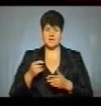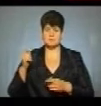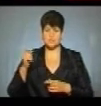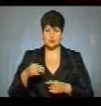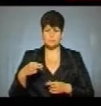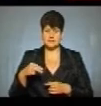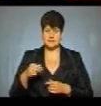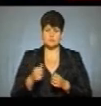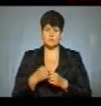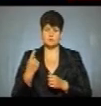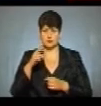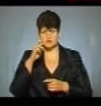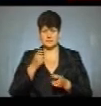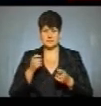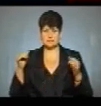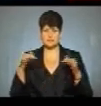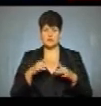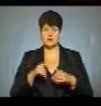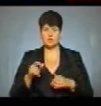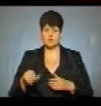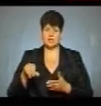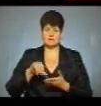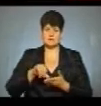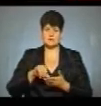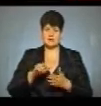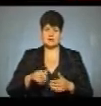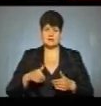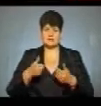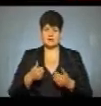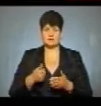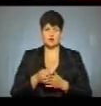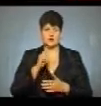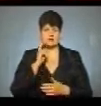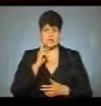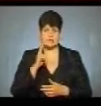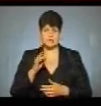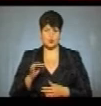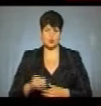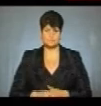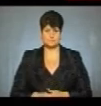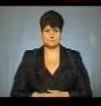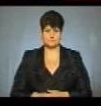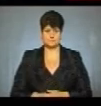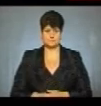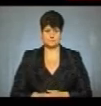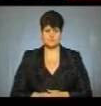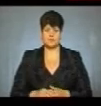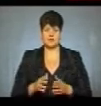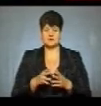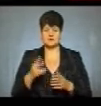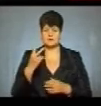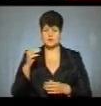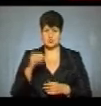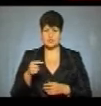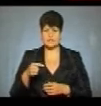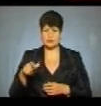під облдержадміністрацією зібралися люди, які виступили із зверненнями до Зеленського. Понад 2000 тернополян